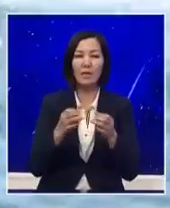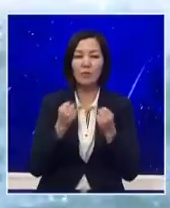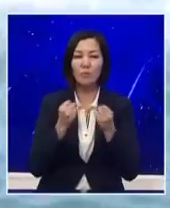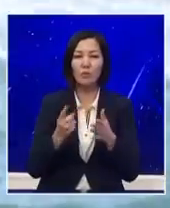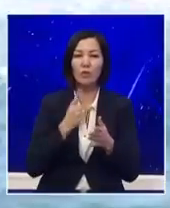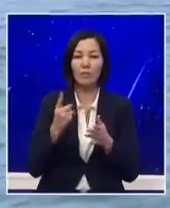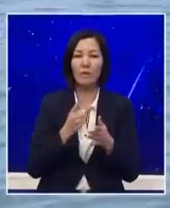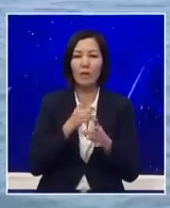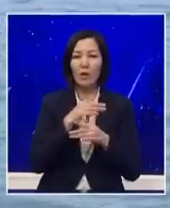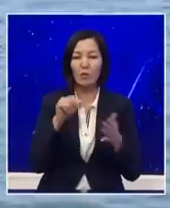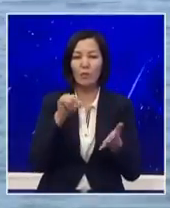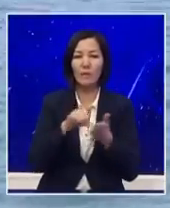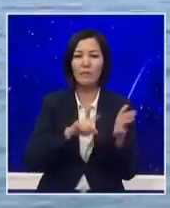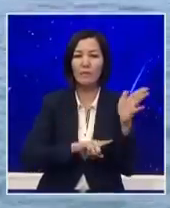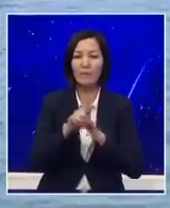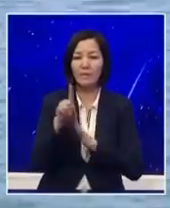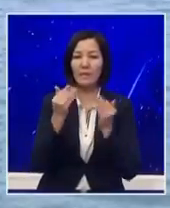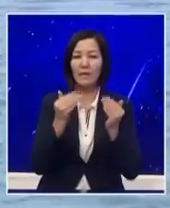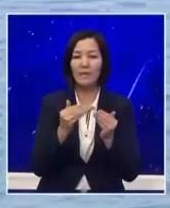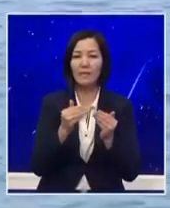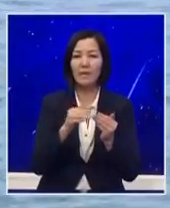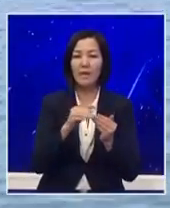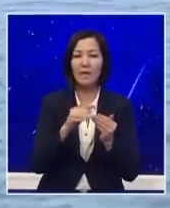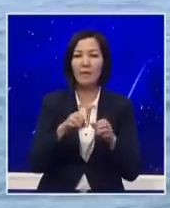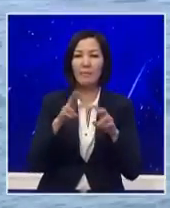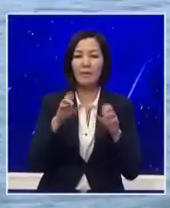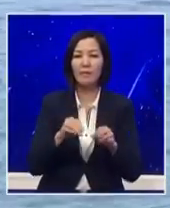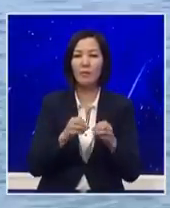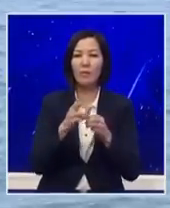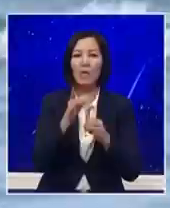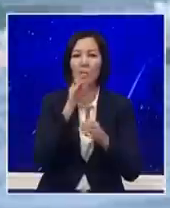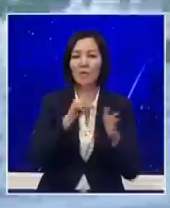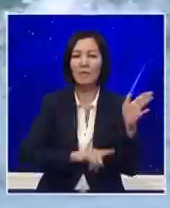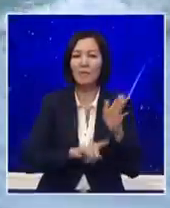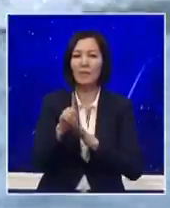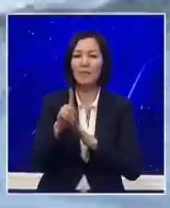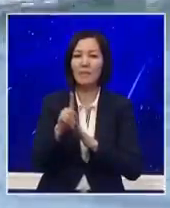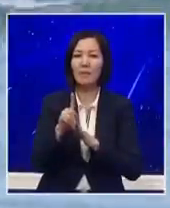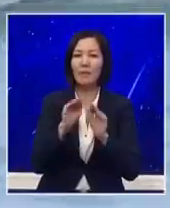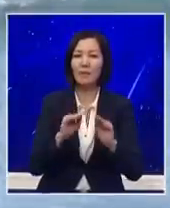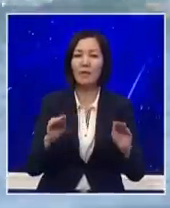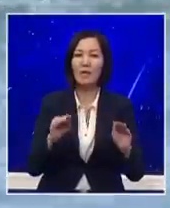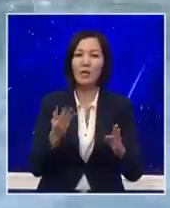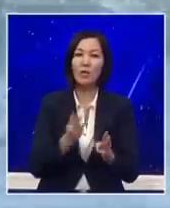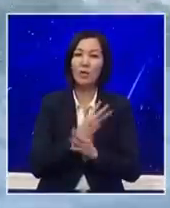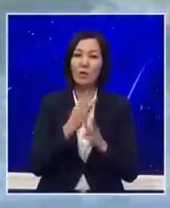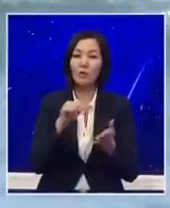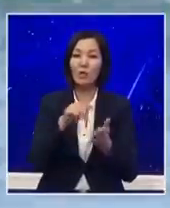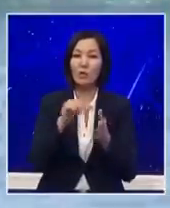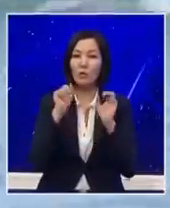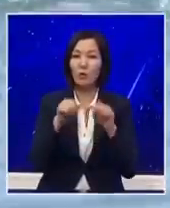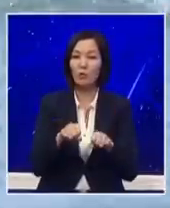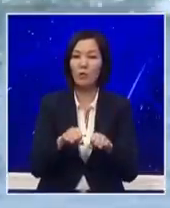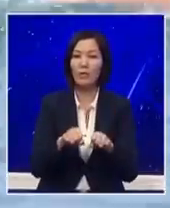да көптеп қатыса бастады. Сонымен қатар кәсіпқойлардан бөлек 12 жастан асқан әуесқойларға да рұқсат берілген. Жарыс бағдарламасы